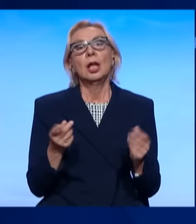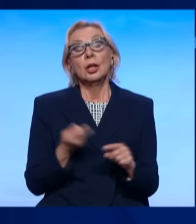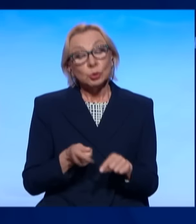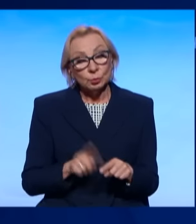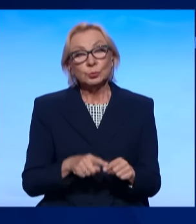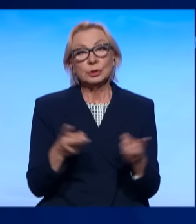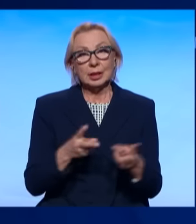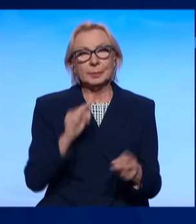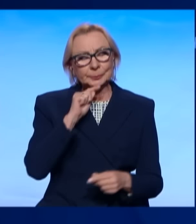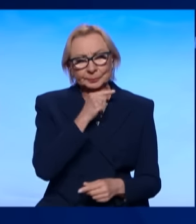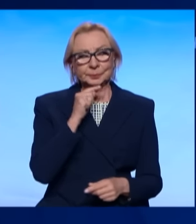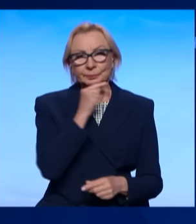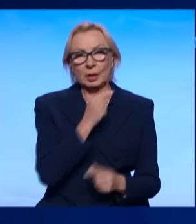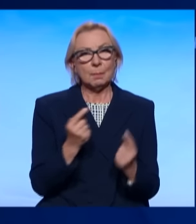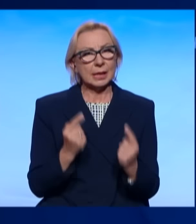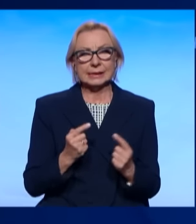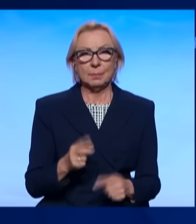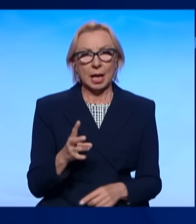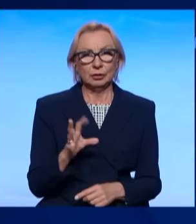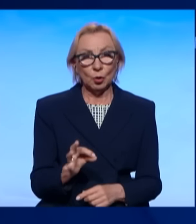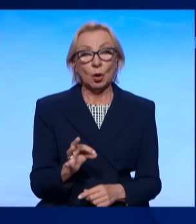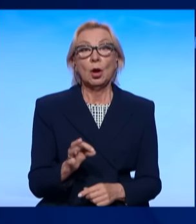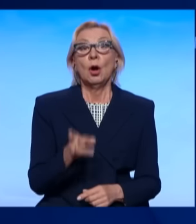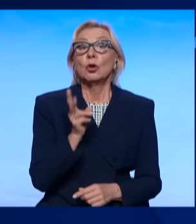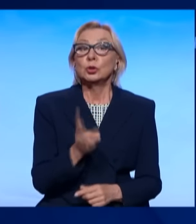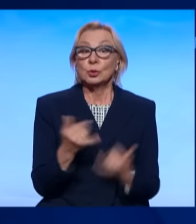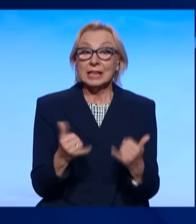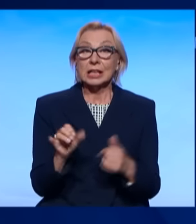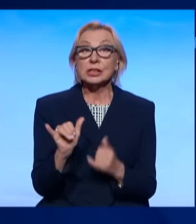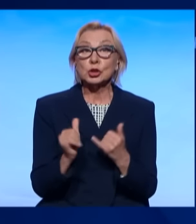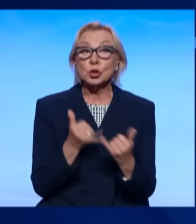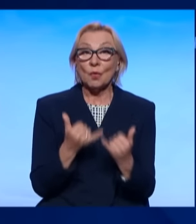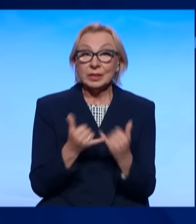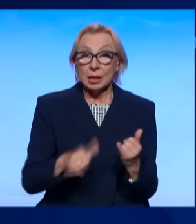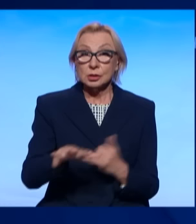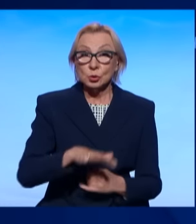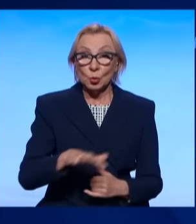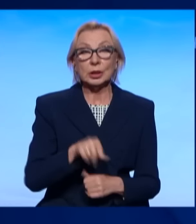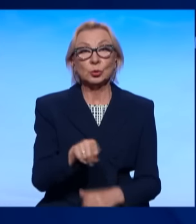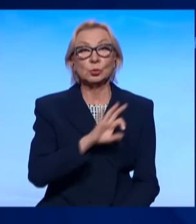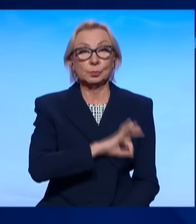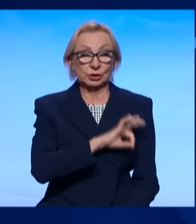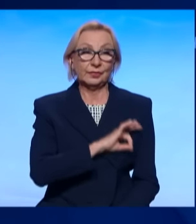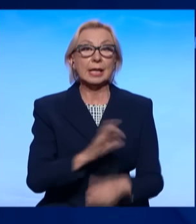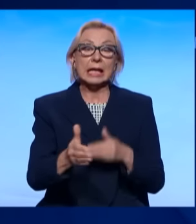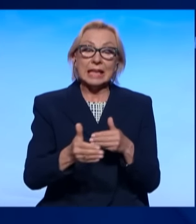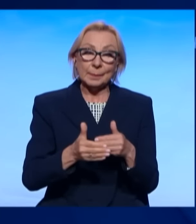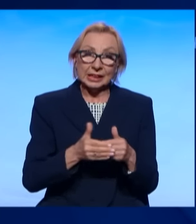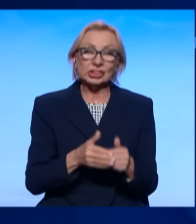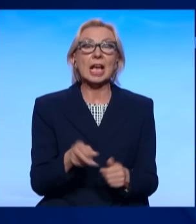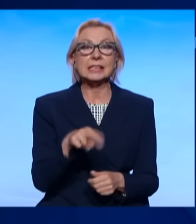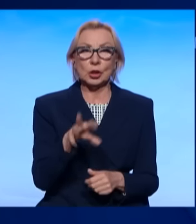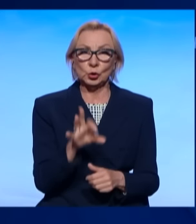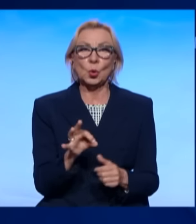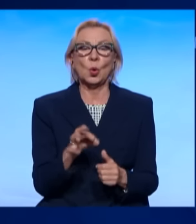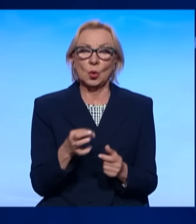заощаджувати електроенергію маємо максимально. Ті, хто зараз у жовтій зоні, тут споживання наближається до критичної